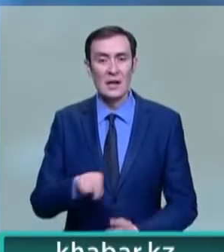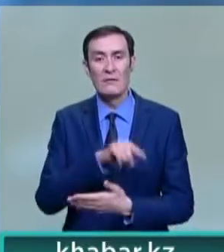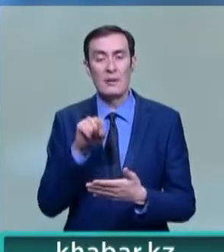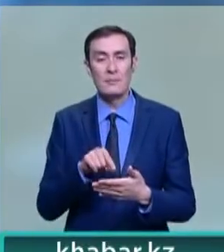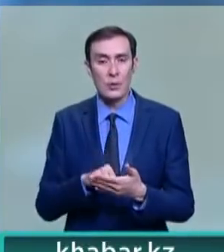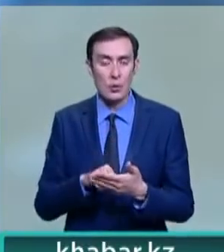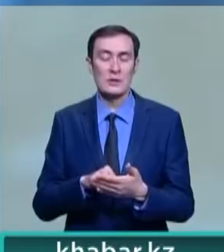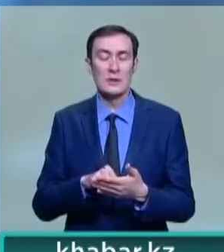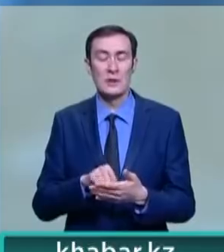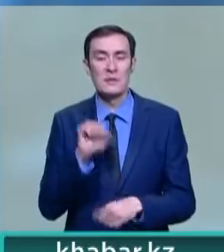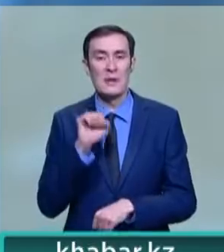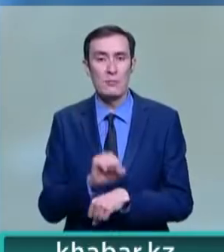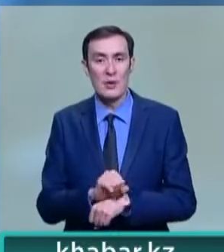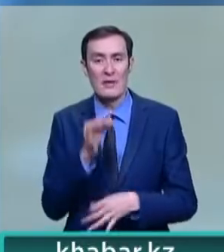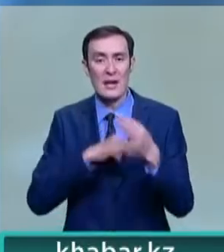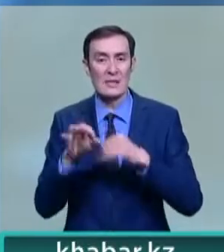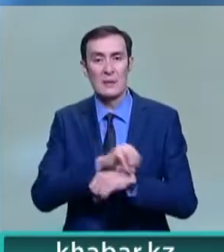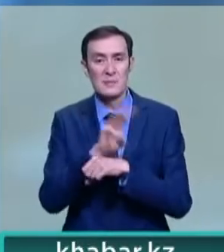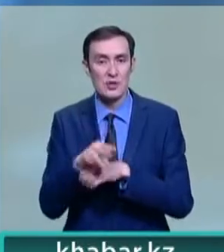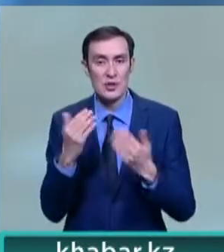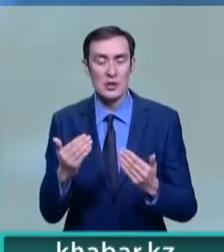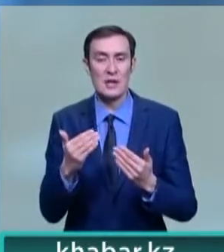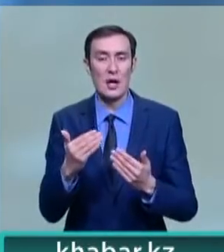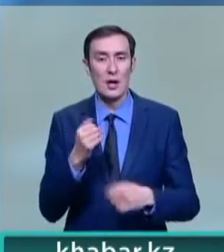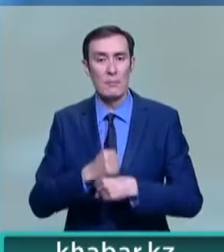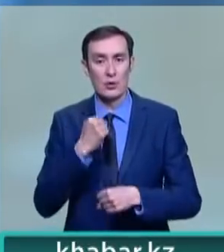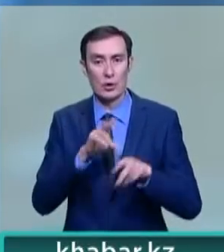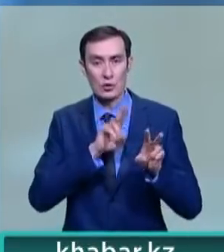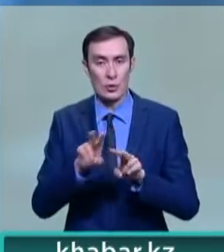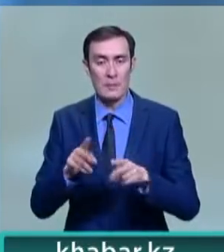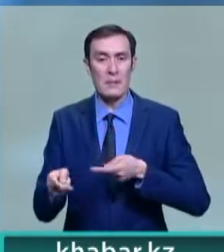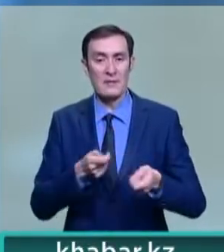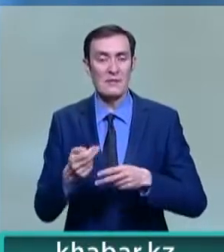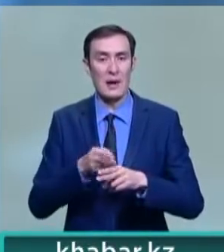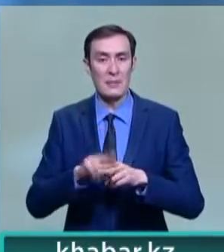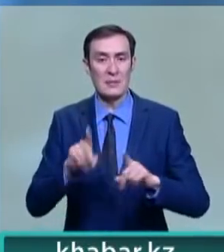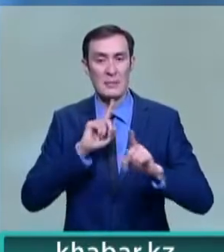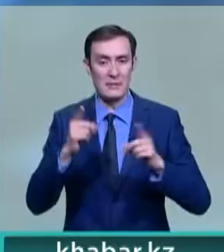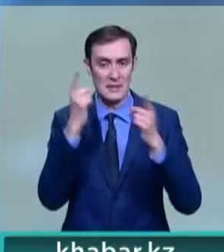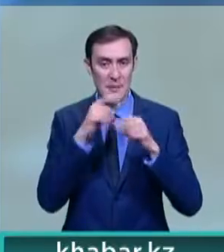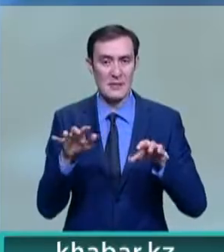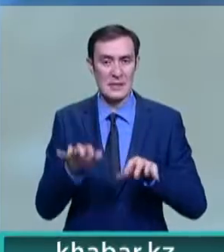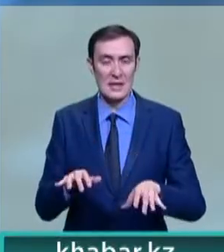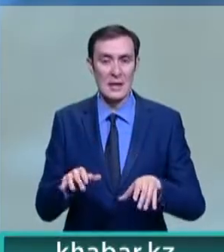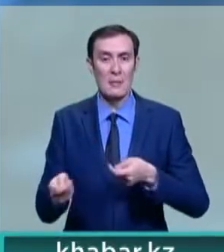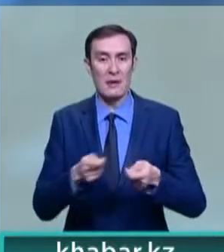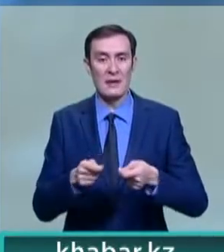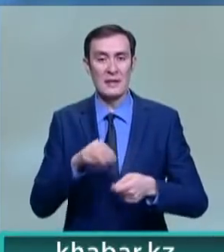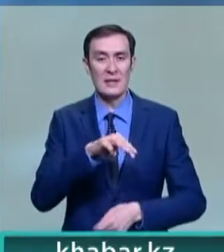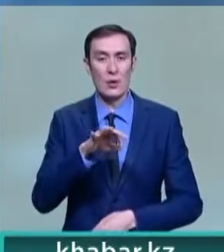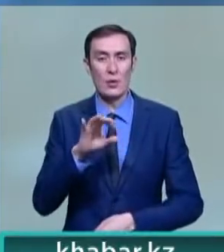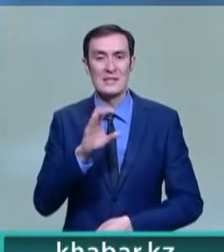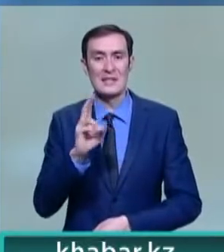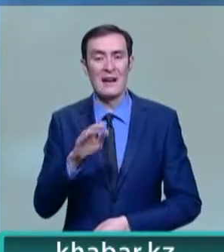Вопрос бесперебойного лекарственного обеспечения на особом контроле правительства. Об этом на брифинге заявил председатель правления ТОО